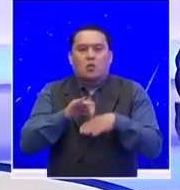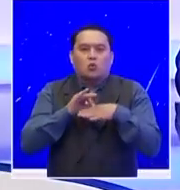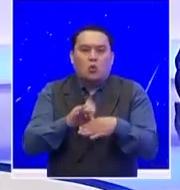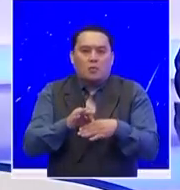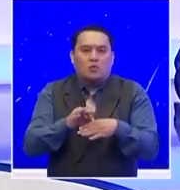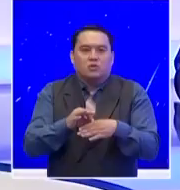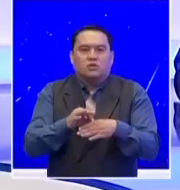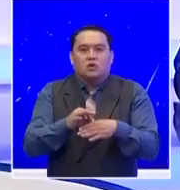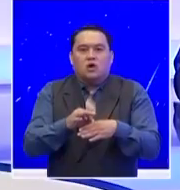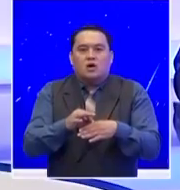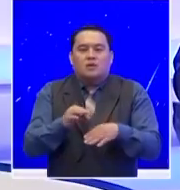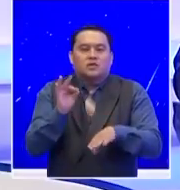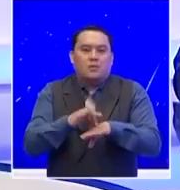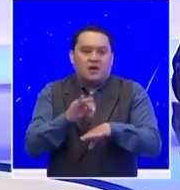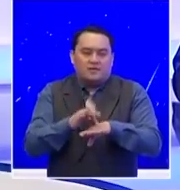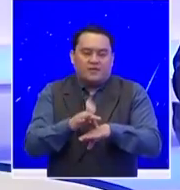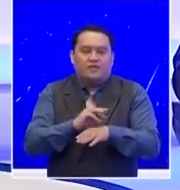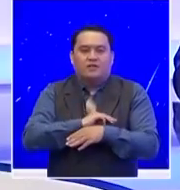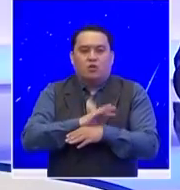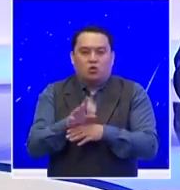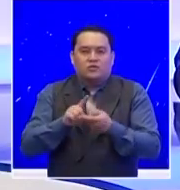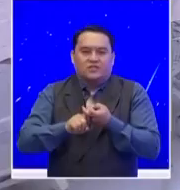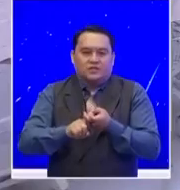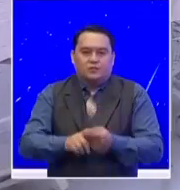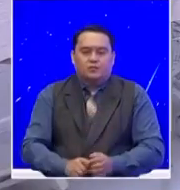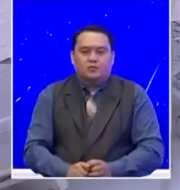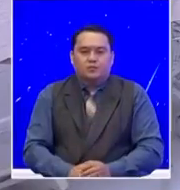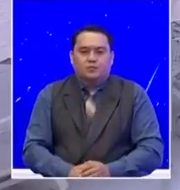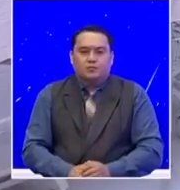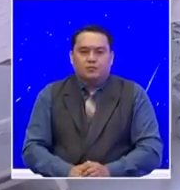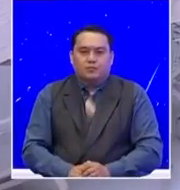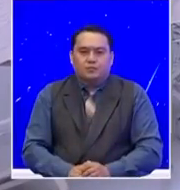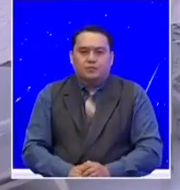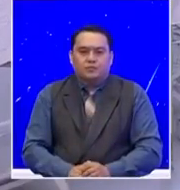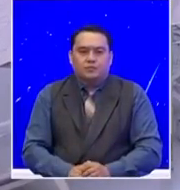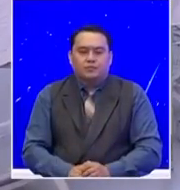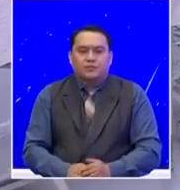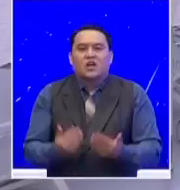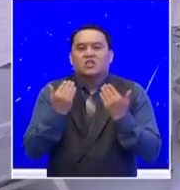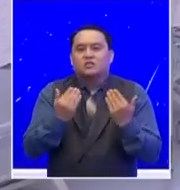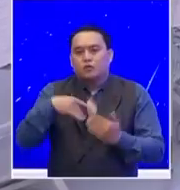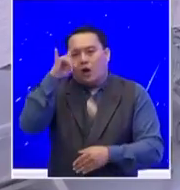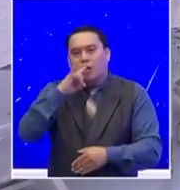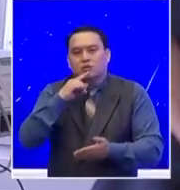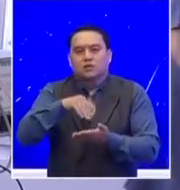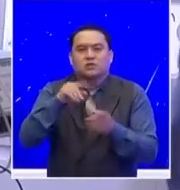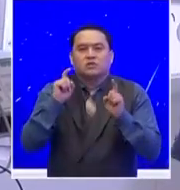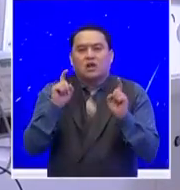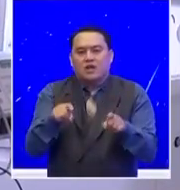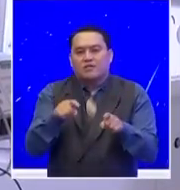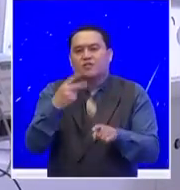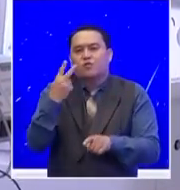проходит пиковую стадию пандемии COVID-19. На сегодня в Казахстане зарегистрировано